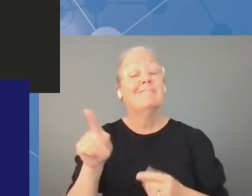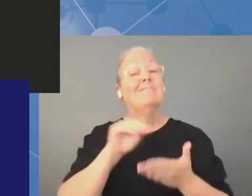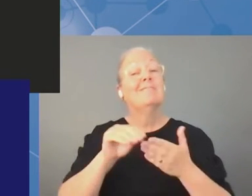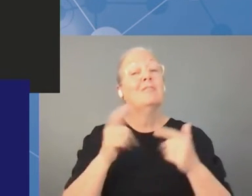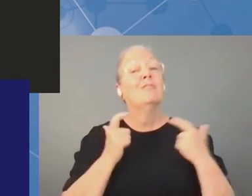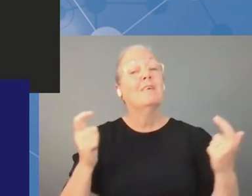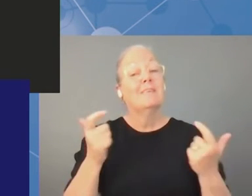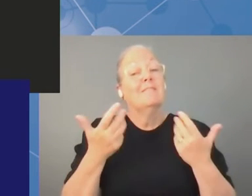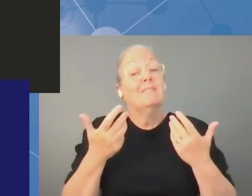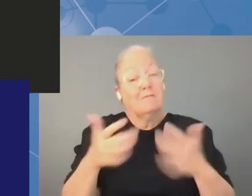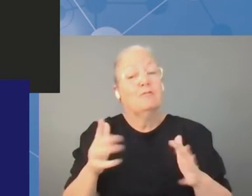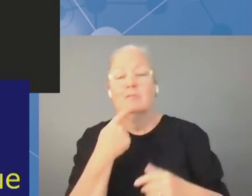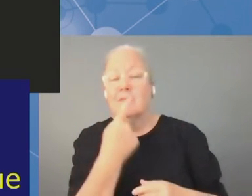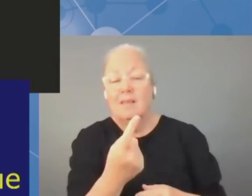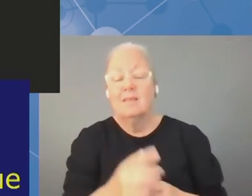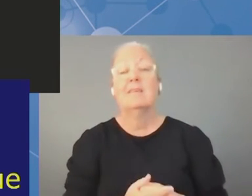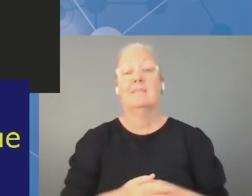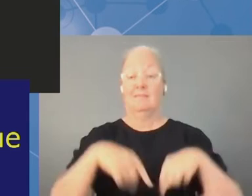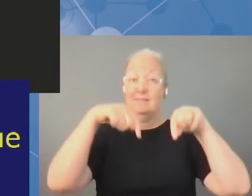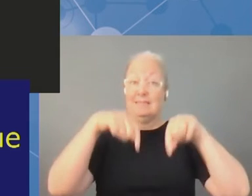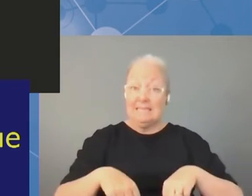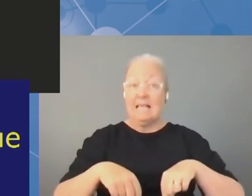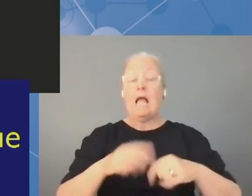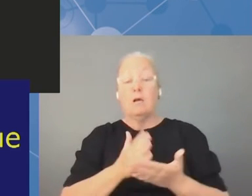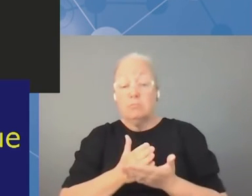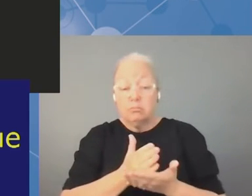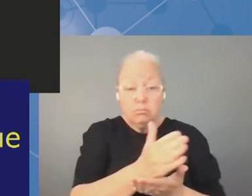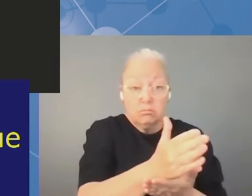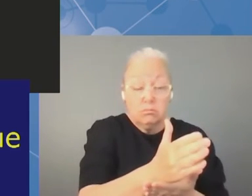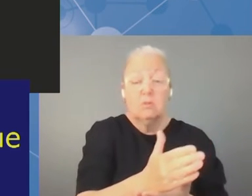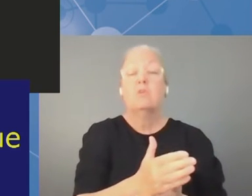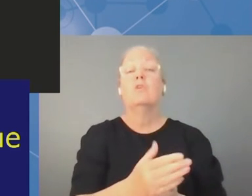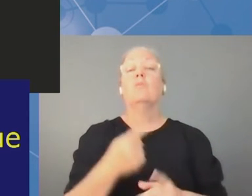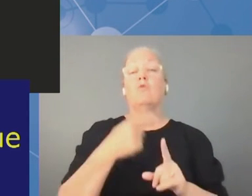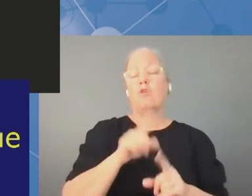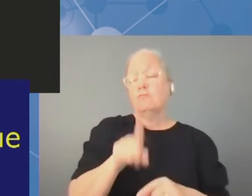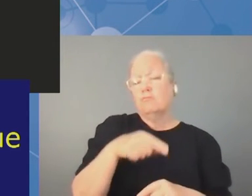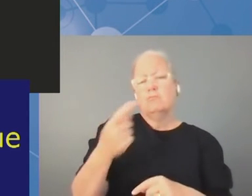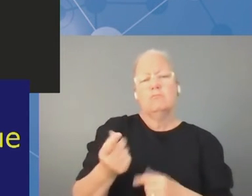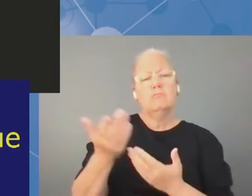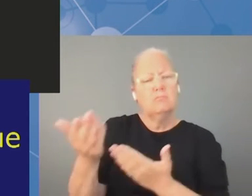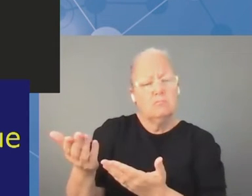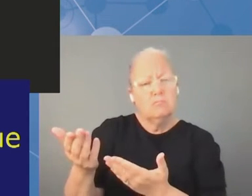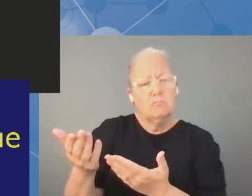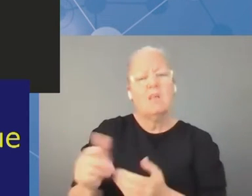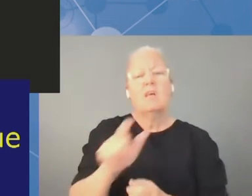будем говорить о глобальном цифровом соглашении, предлагаемом